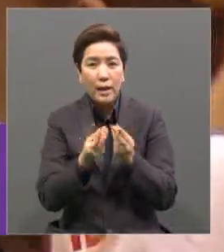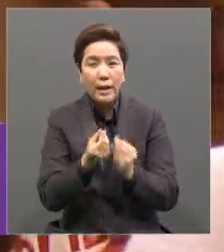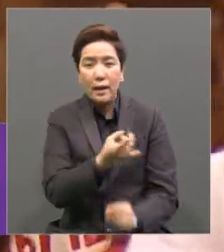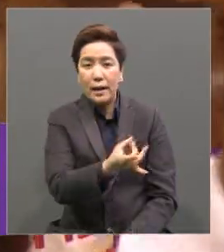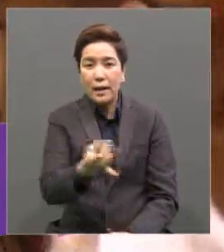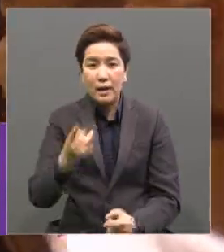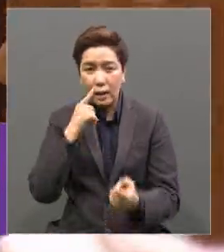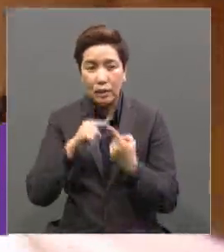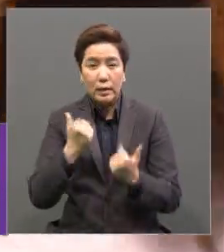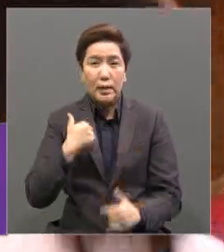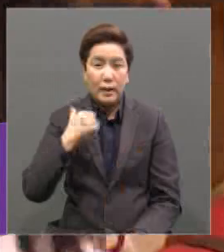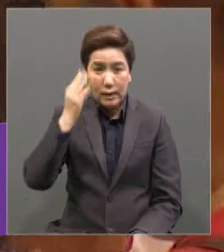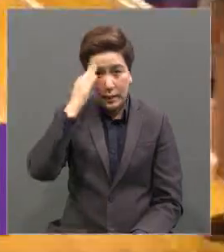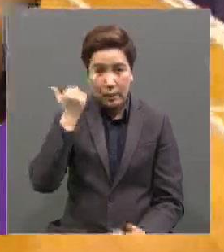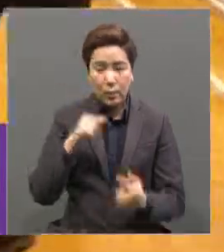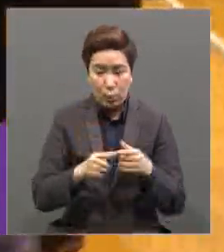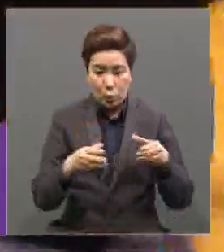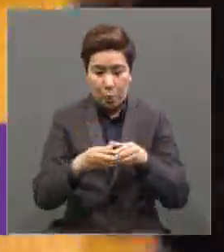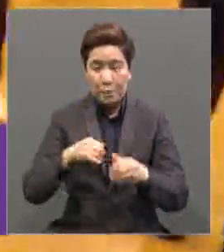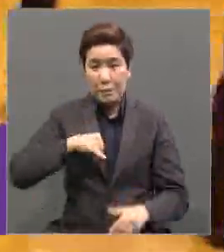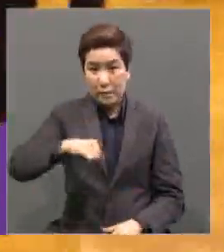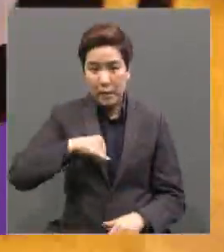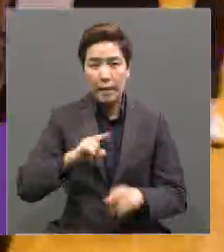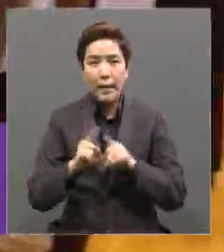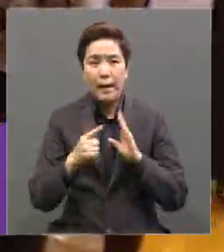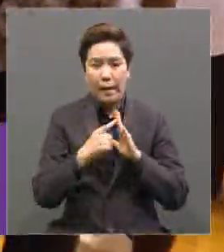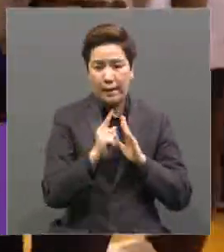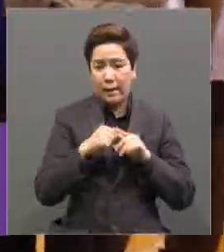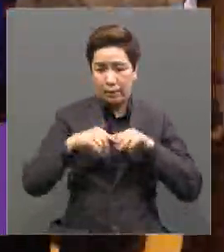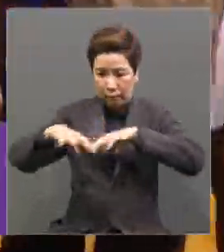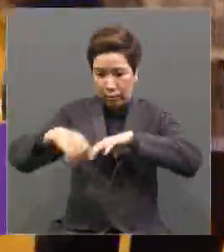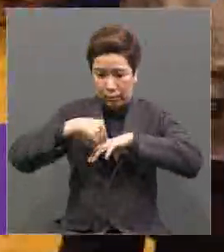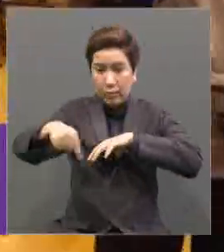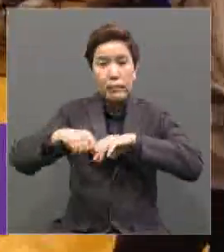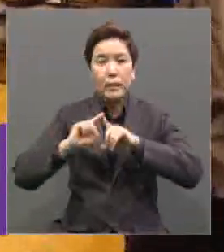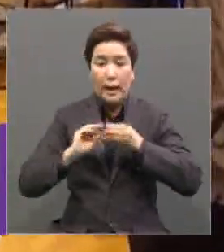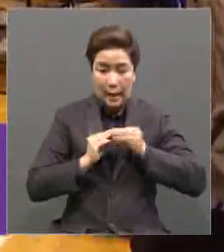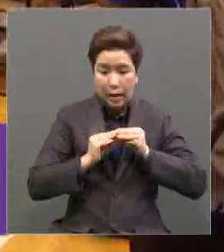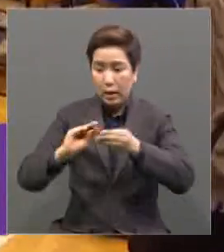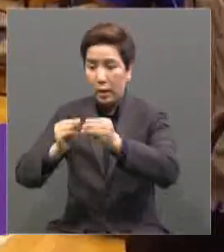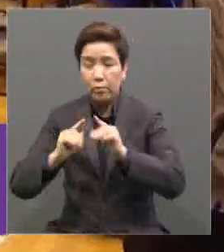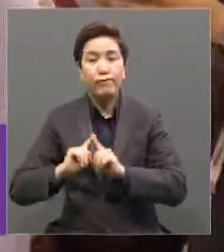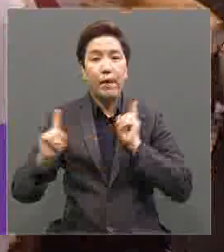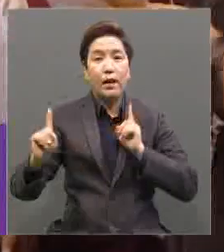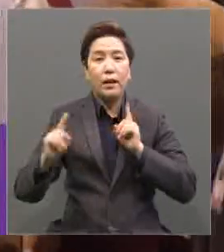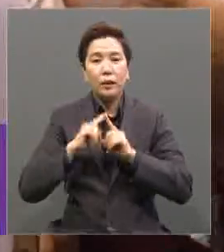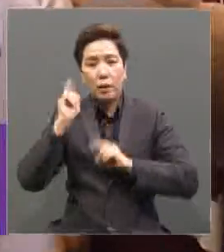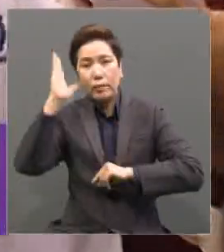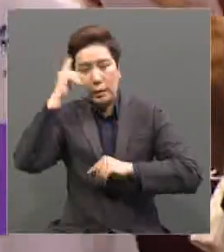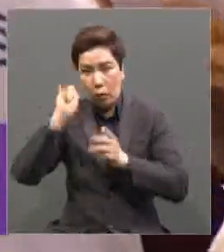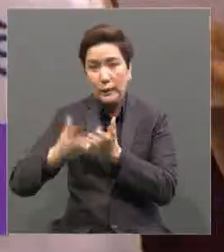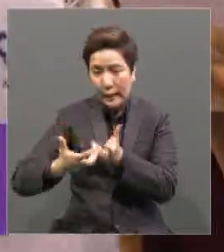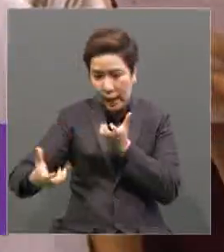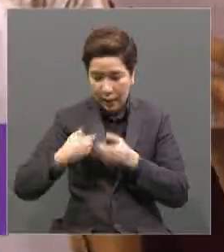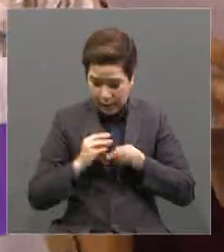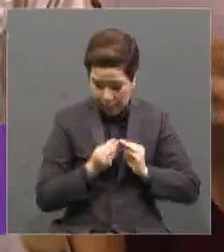ขอะไรกันบ้างอย่างที่ทราบนะครับว่าอยู่พรรคเดียวกันคนละเขตกันเนี่ยก็บางคนอาจจะไม่ได้เบอร์เดียวกันก็ได้หาเสียงแต่ละคนต้องแยกกัน